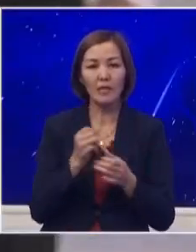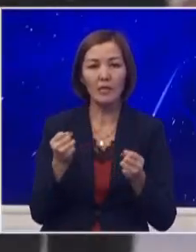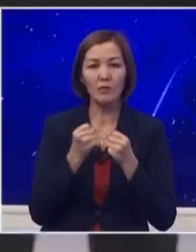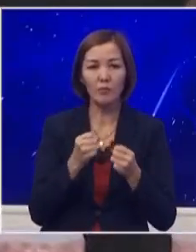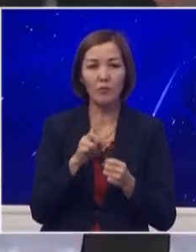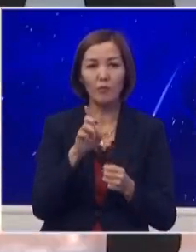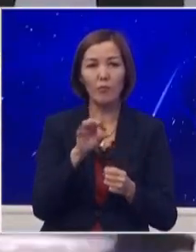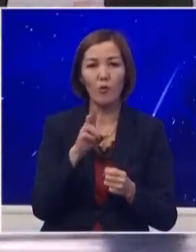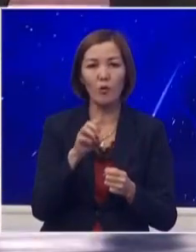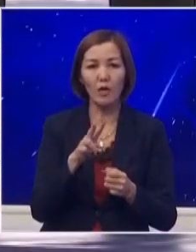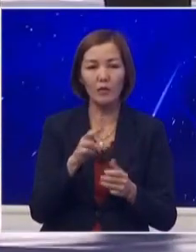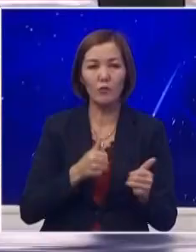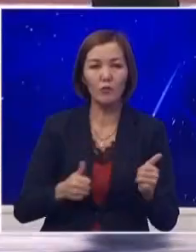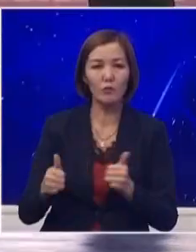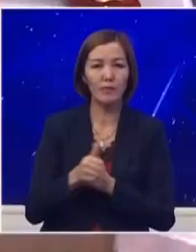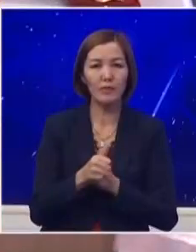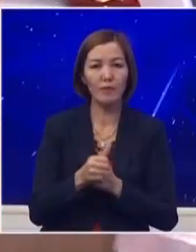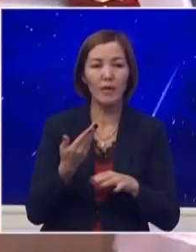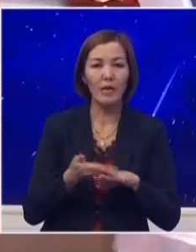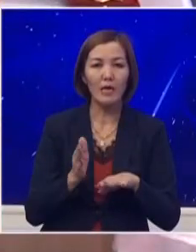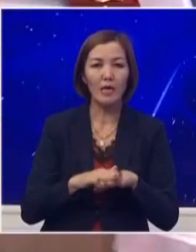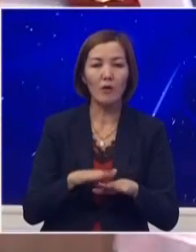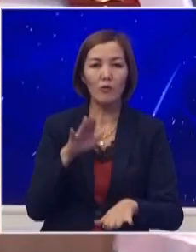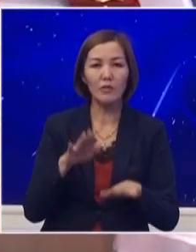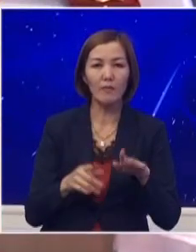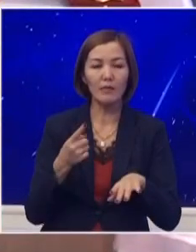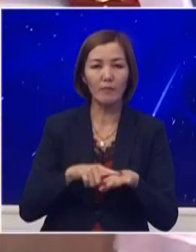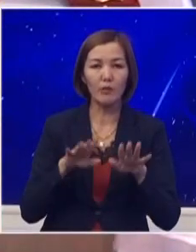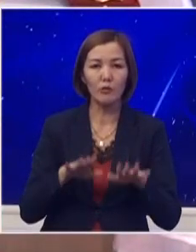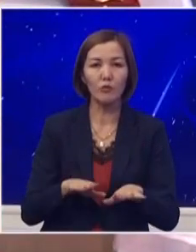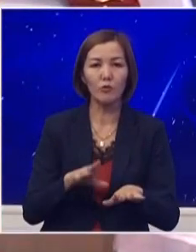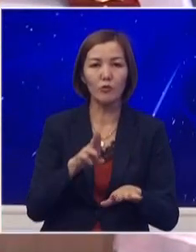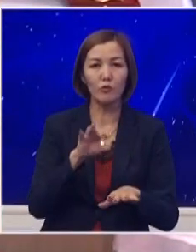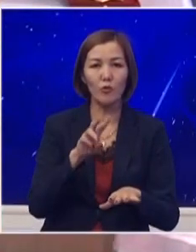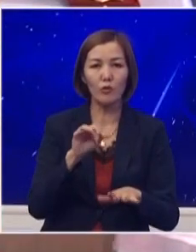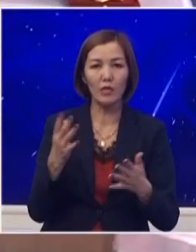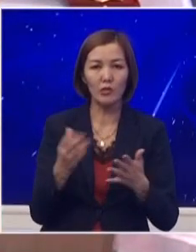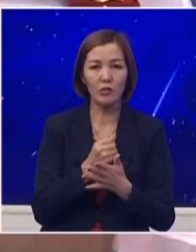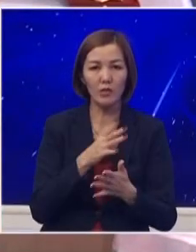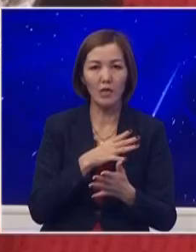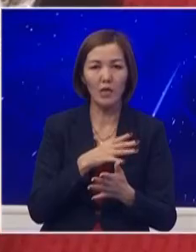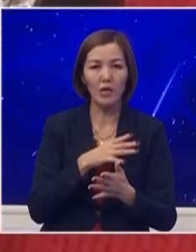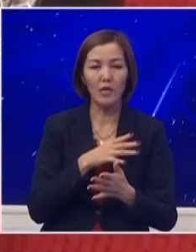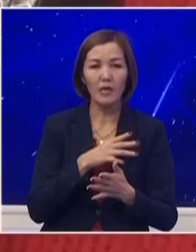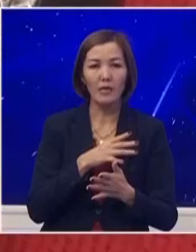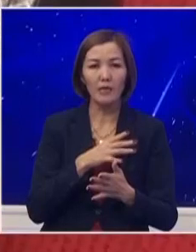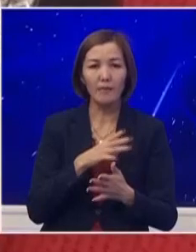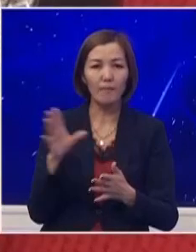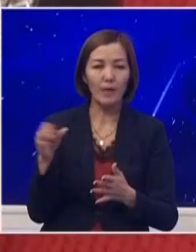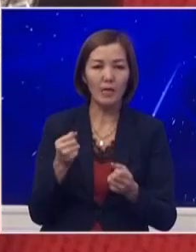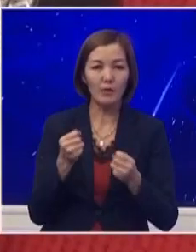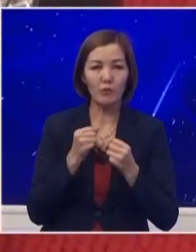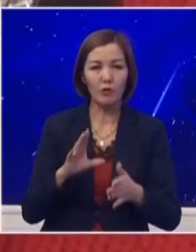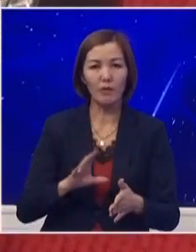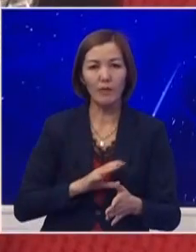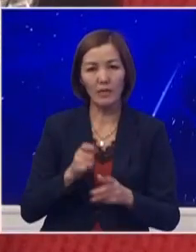спортшысы Болат Бекнер көш бастап тұр. Ал ең ауыр салмақта бірінші орын облыс палуаны Тоқтар Батыржанға бұйырды. Жүлделі орын емзенген барлық спортшыға